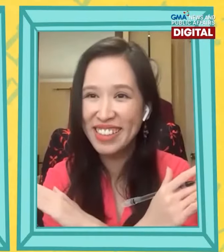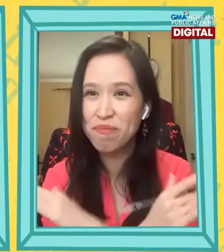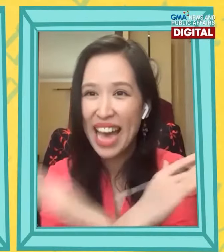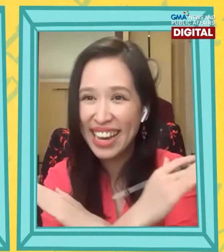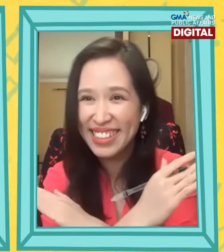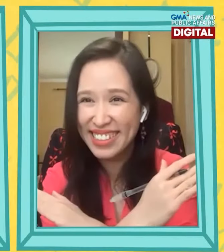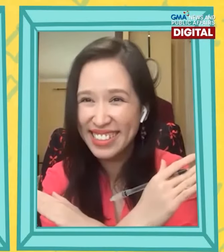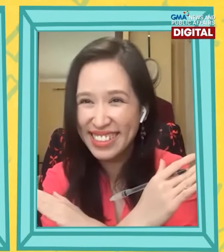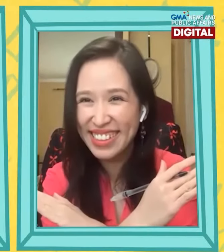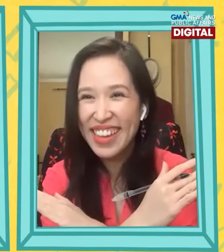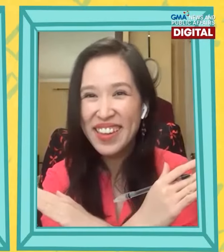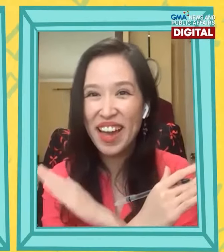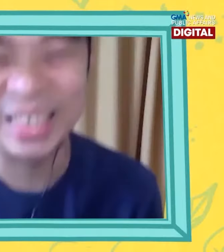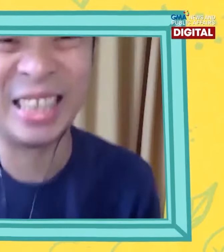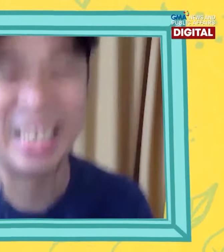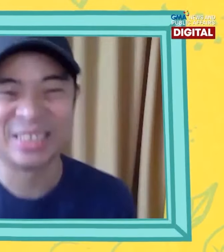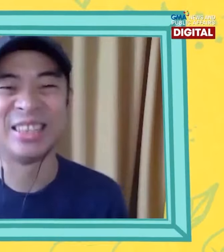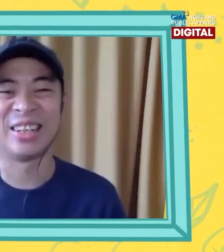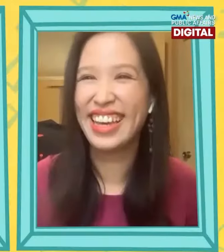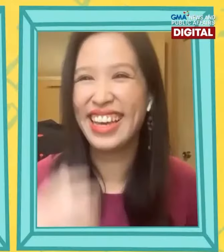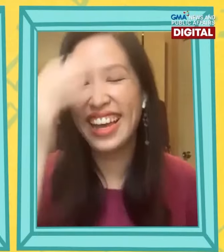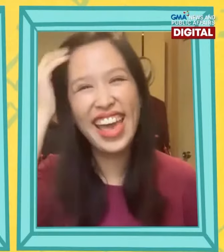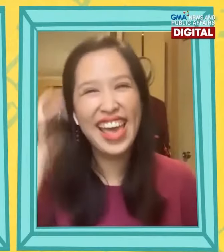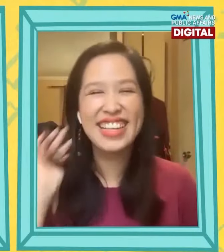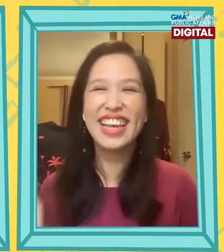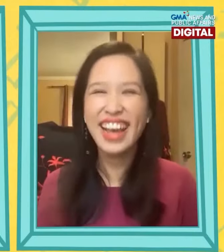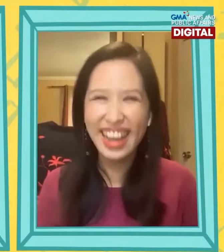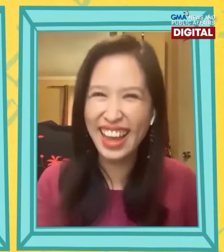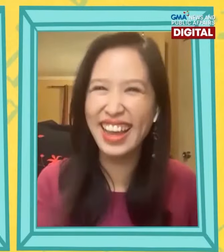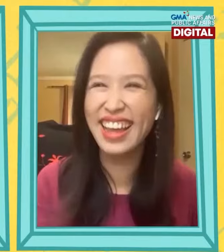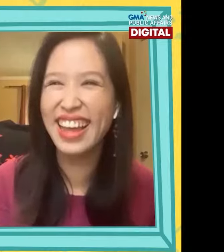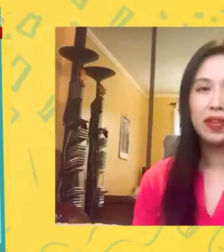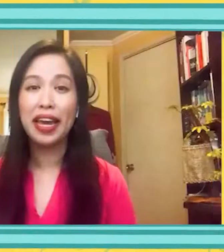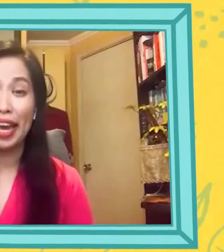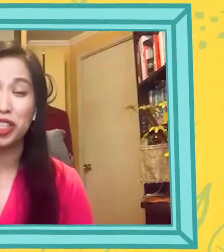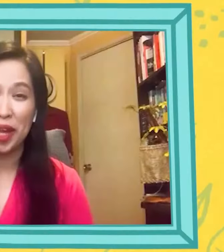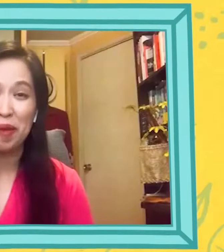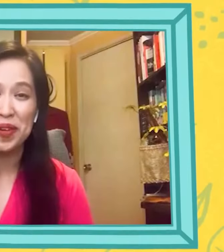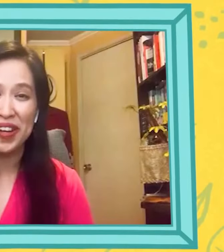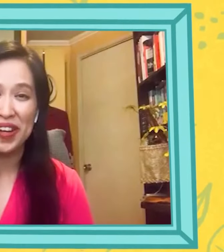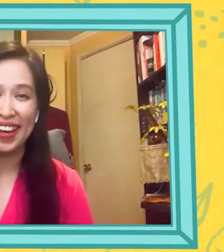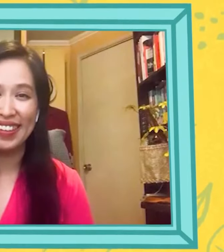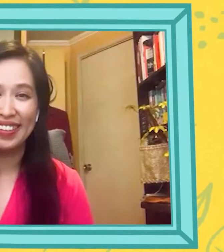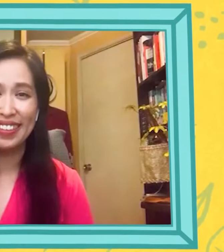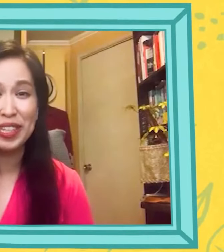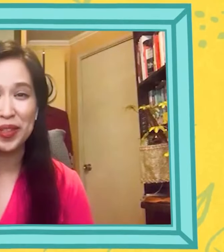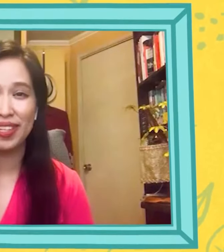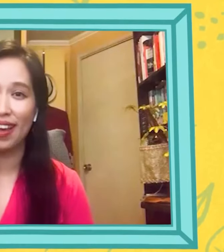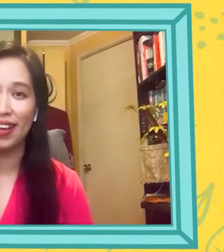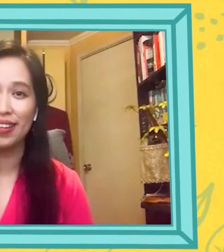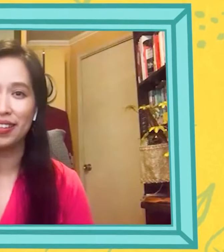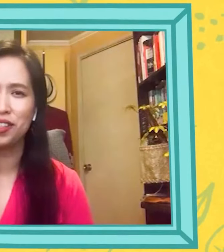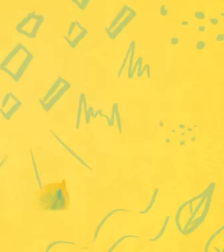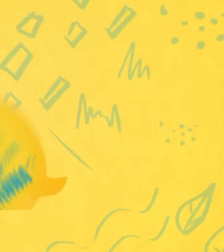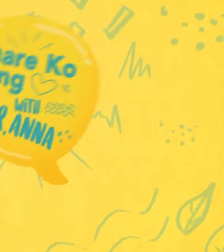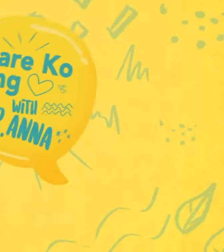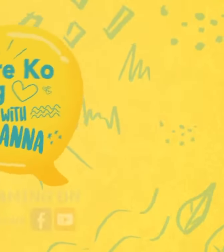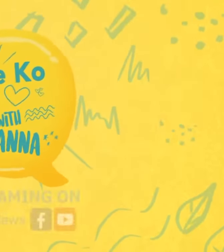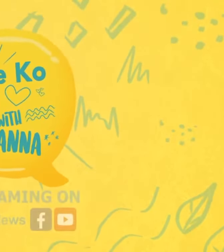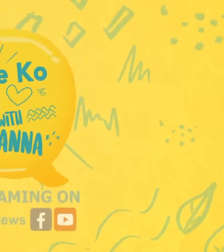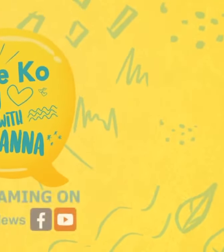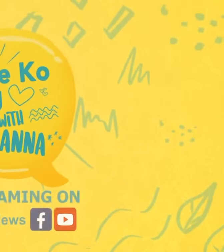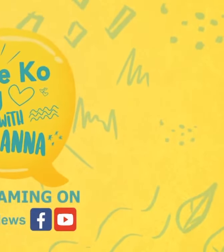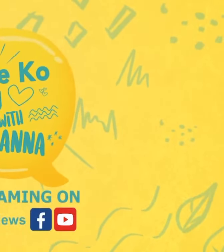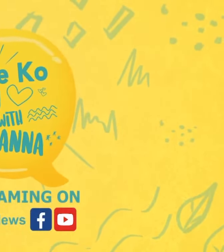dating muna? Sagot ko na yan. Ganda na, okay. Yes. Kaya share mo na dito sa Share Ko